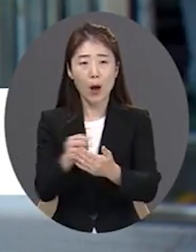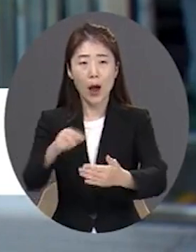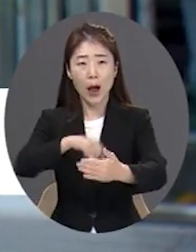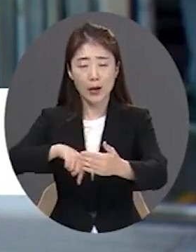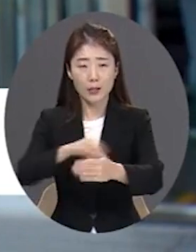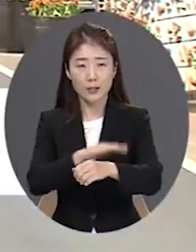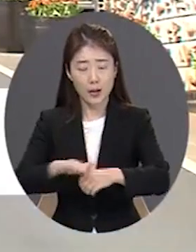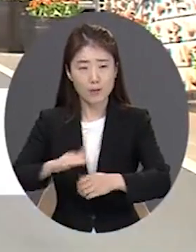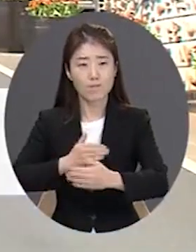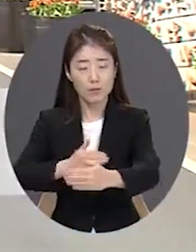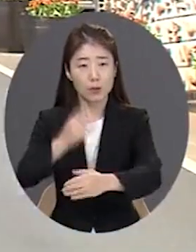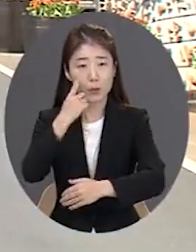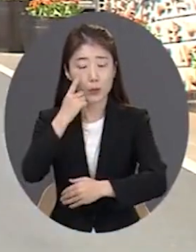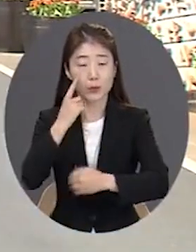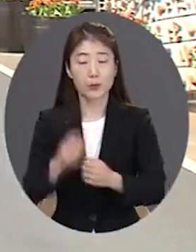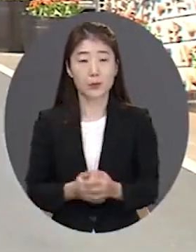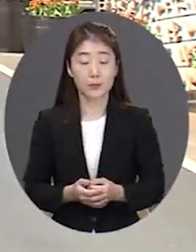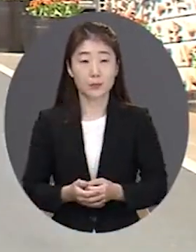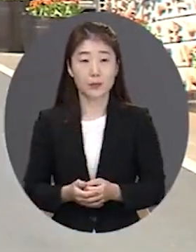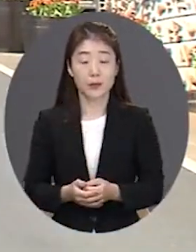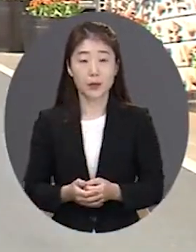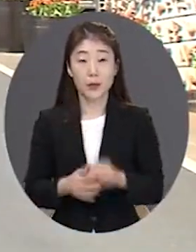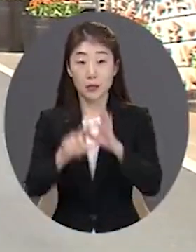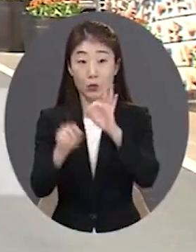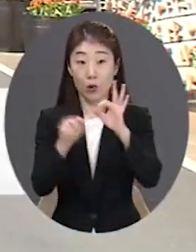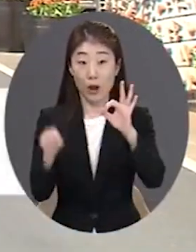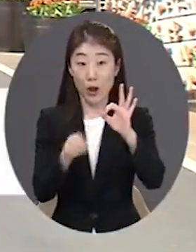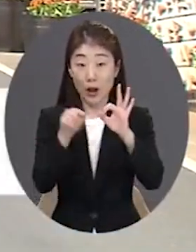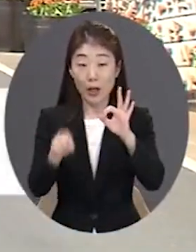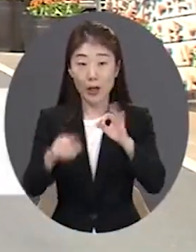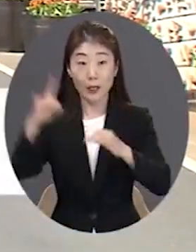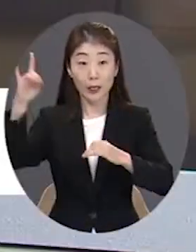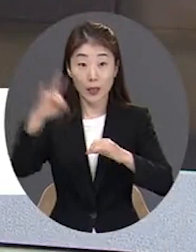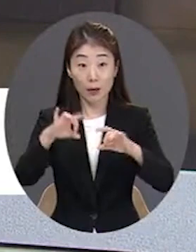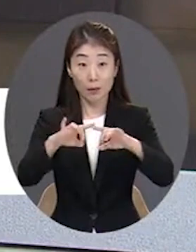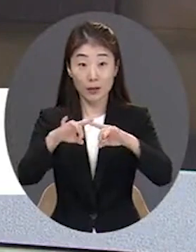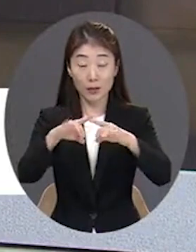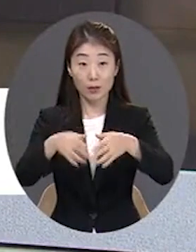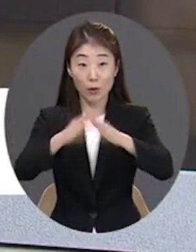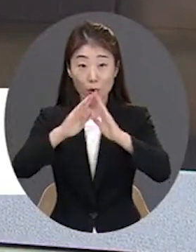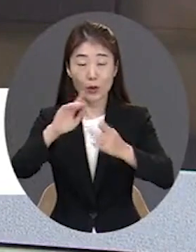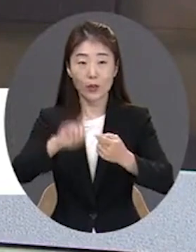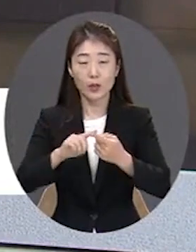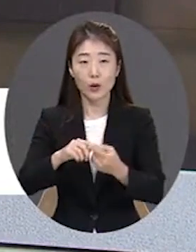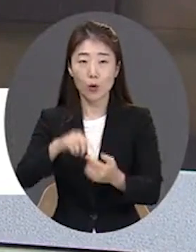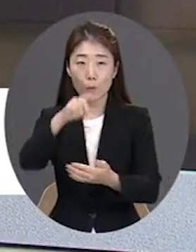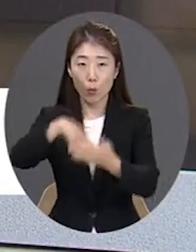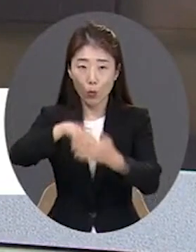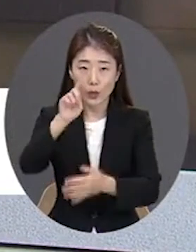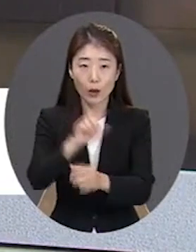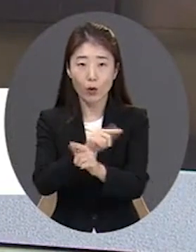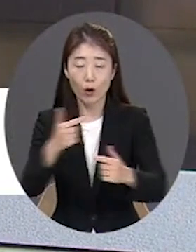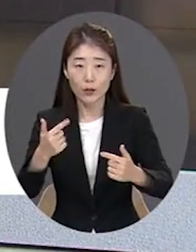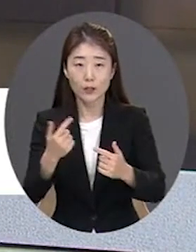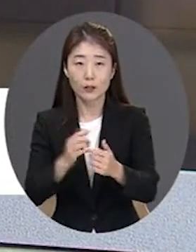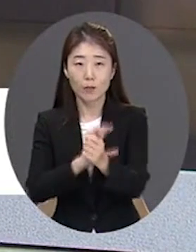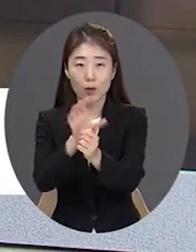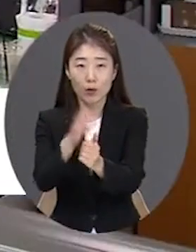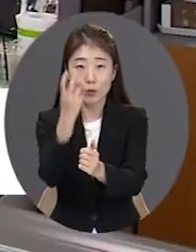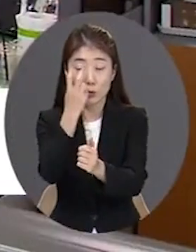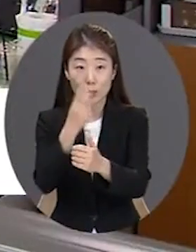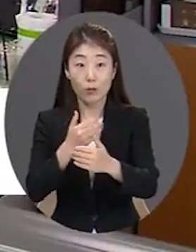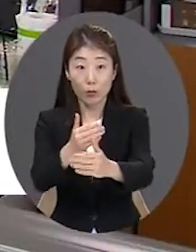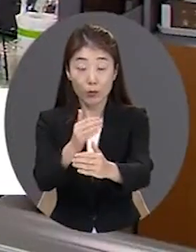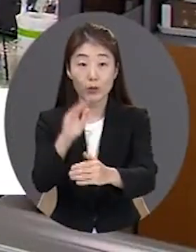조치해 나가도록. 합천군은 이달 안으로 태양광 발전과 관련한 보상과 각종 용역에 착수하며